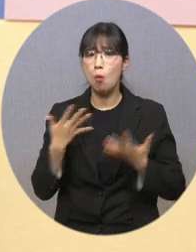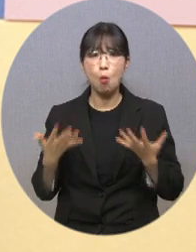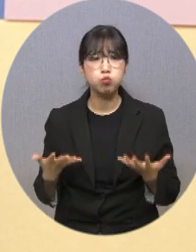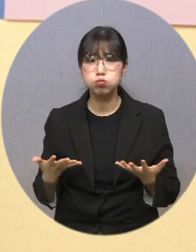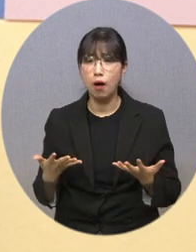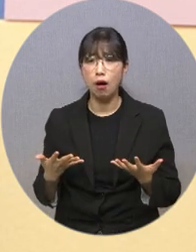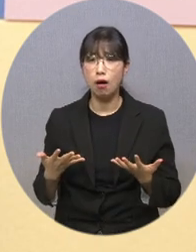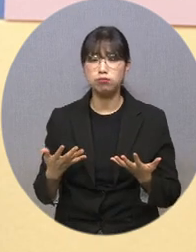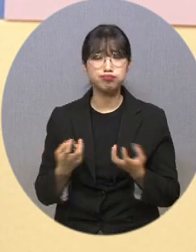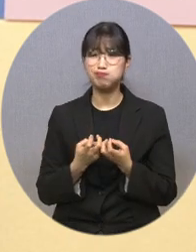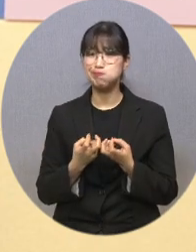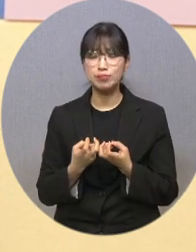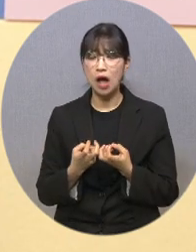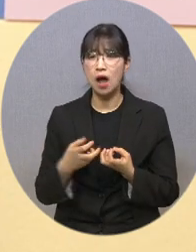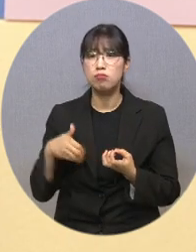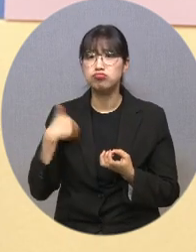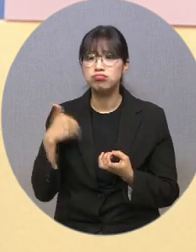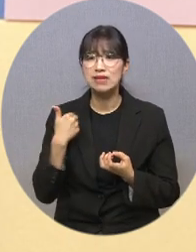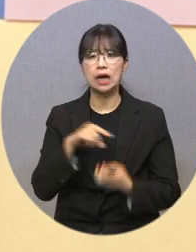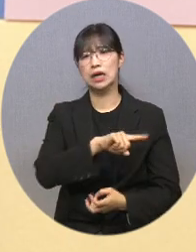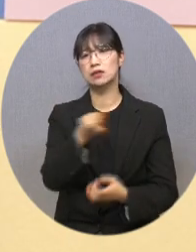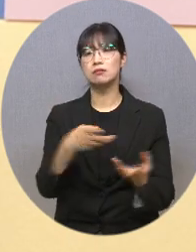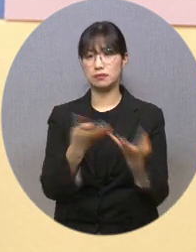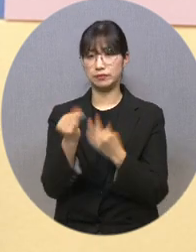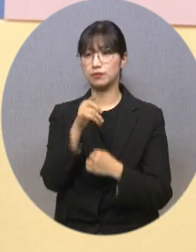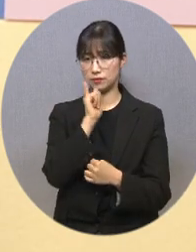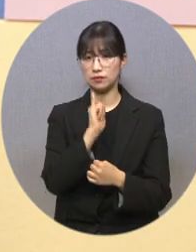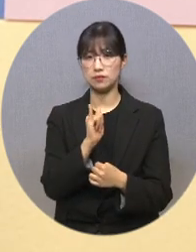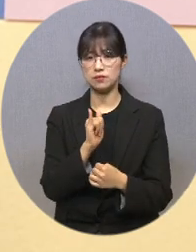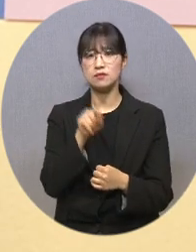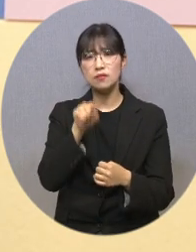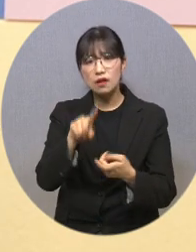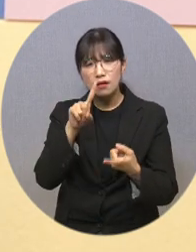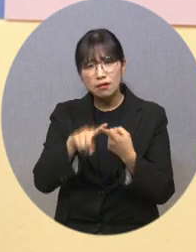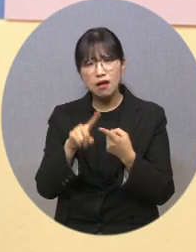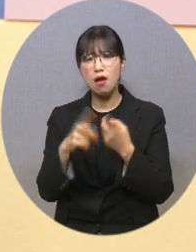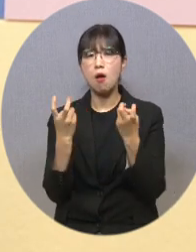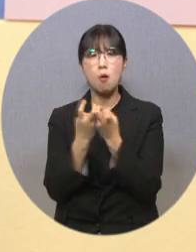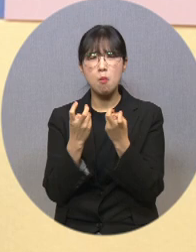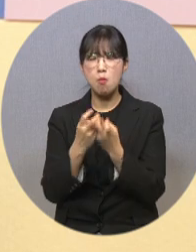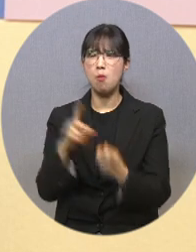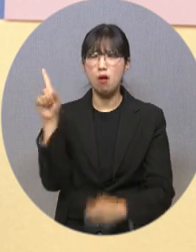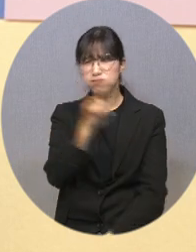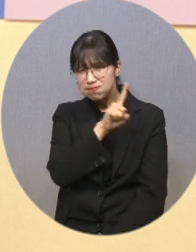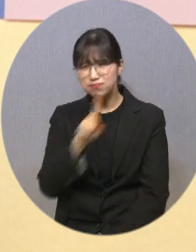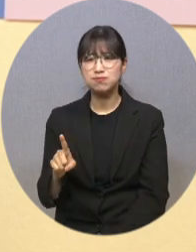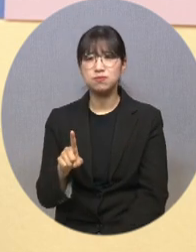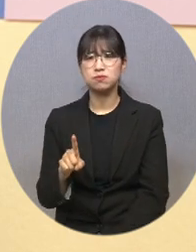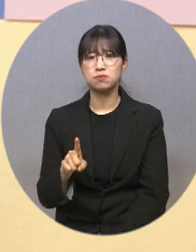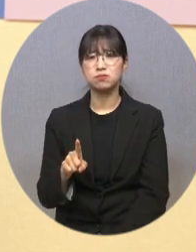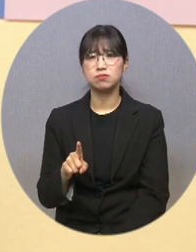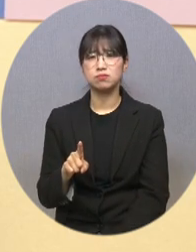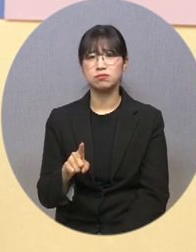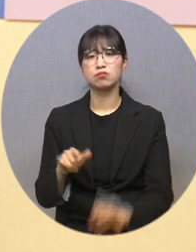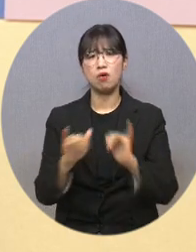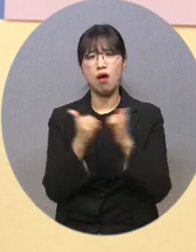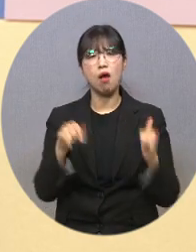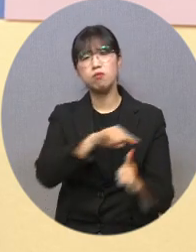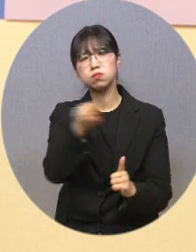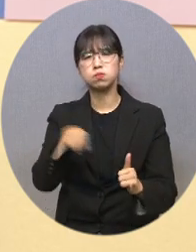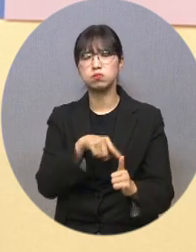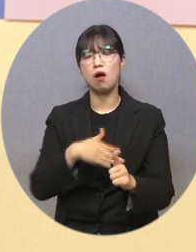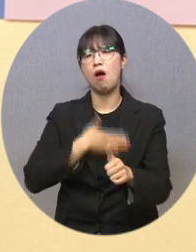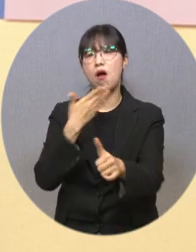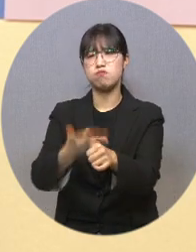되지? 이런 생각들을 많이 하시더라고요. 네. 거기에 대한 대처는 전혀 도민들에게 많이 알려져 있지 않은